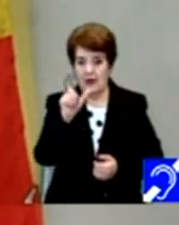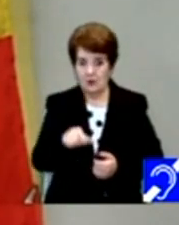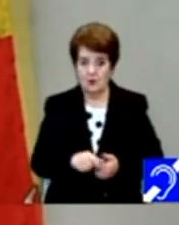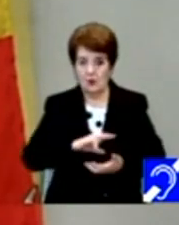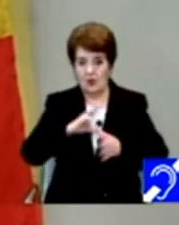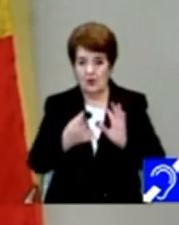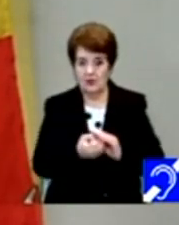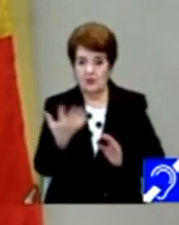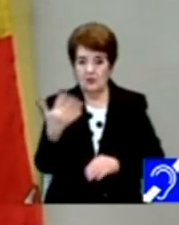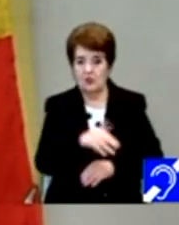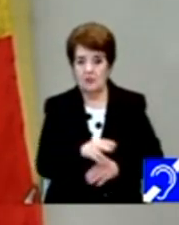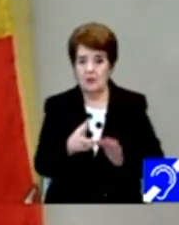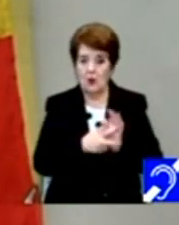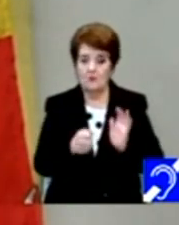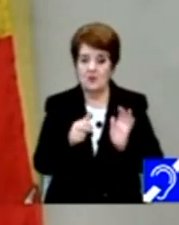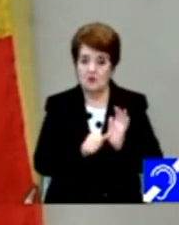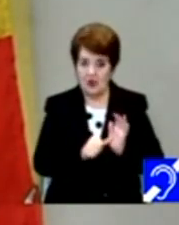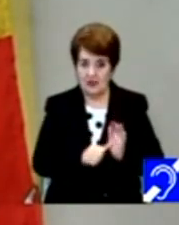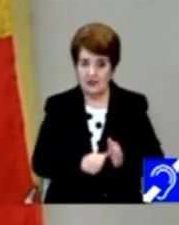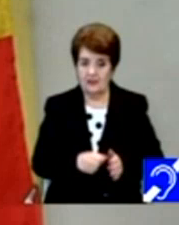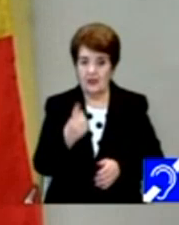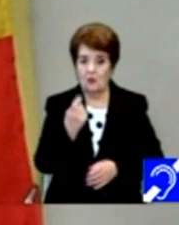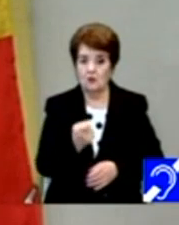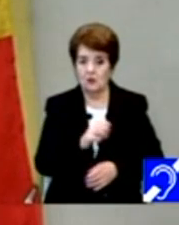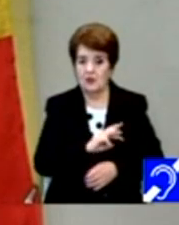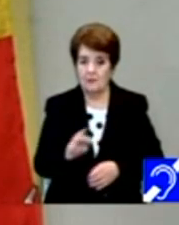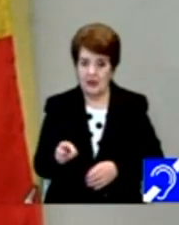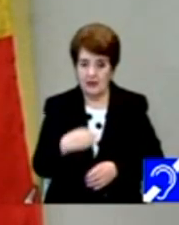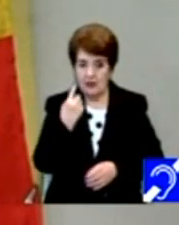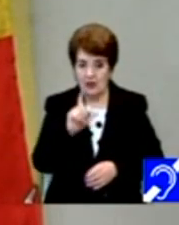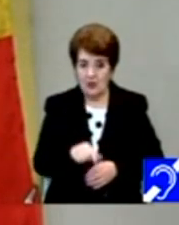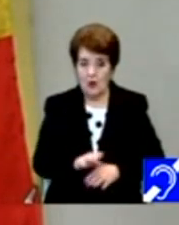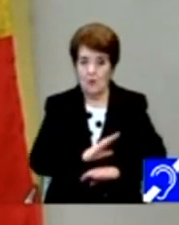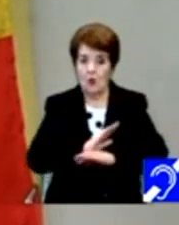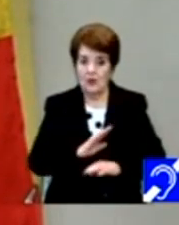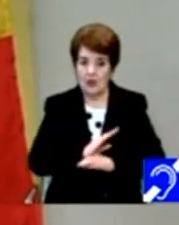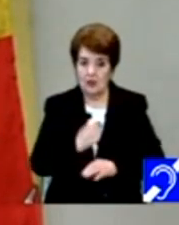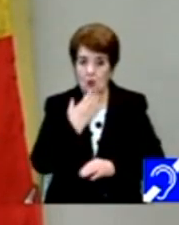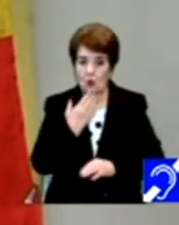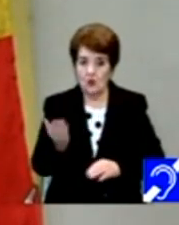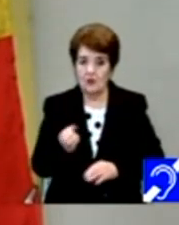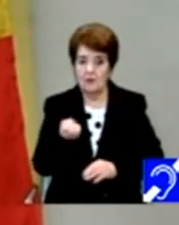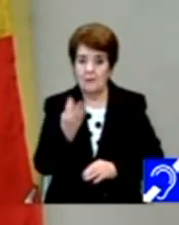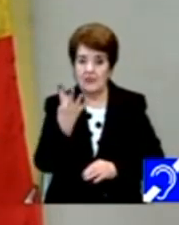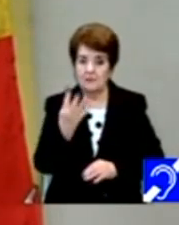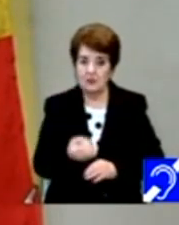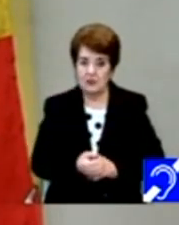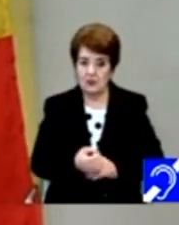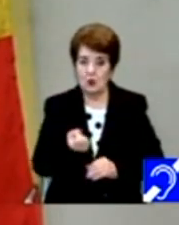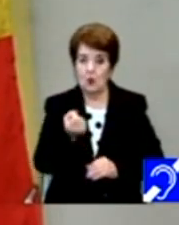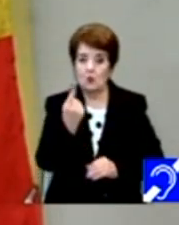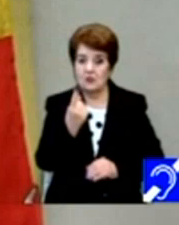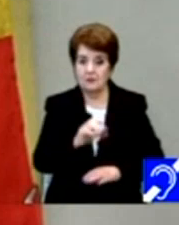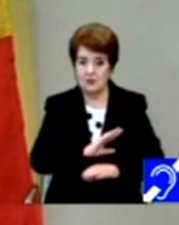totală 5.886 cazuri la 100.000 persoane, mortalitatea în ultimele 14 zile